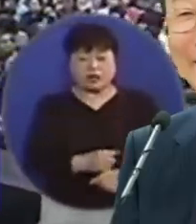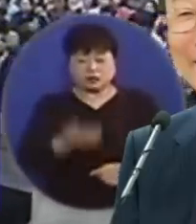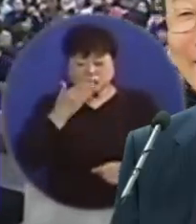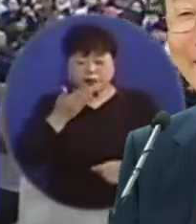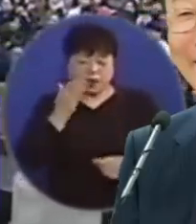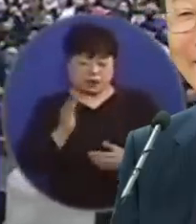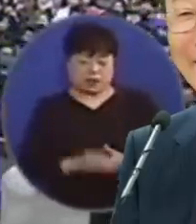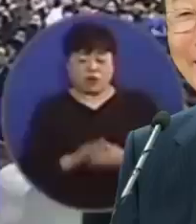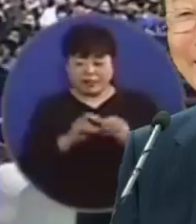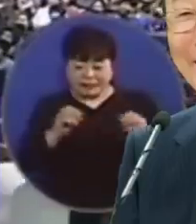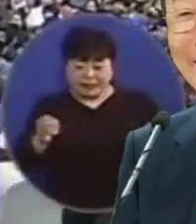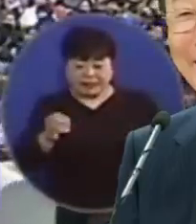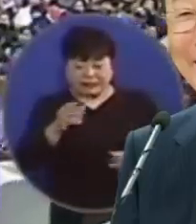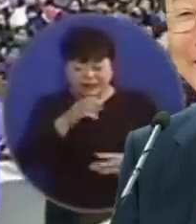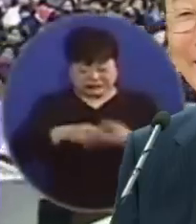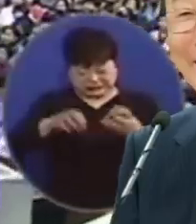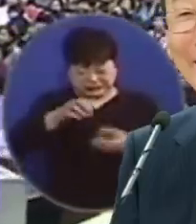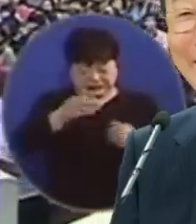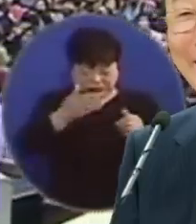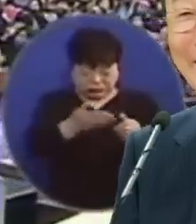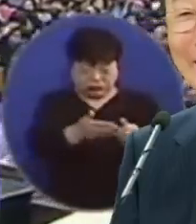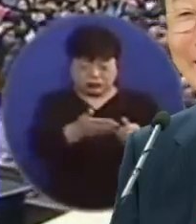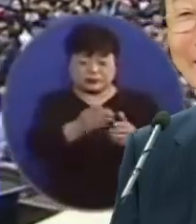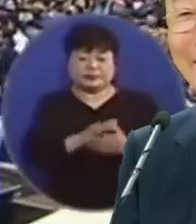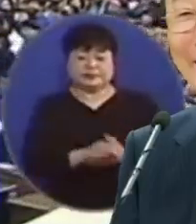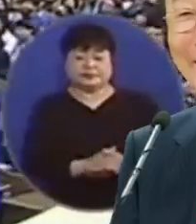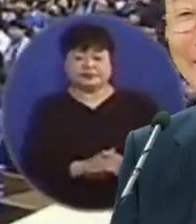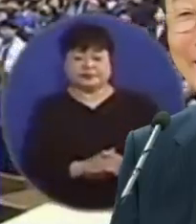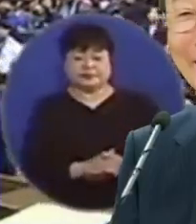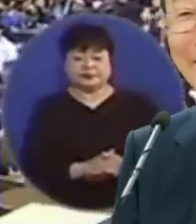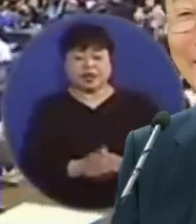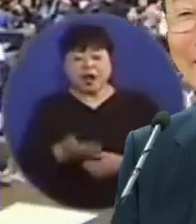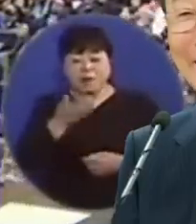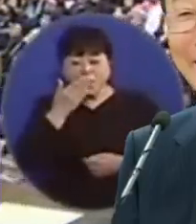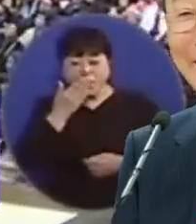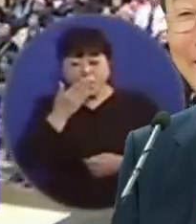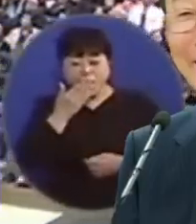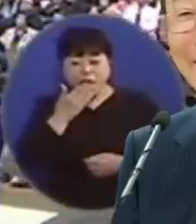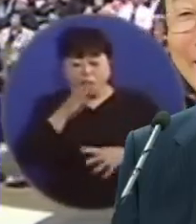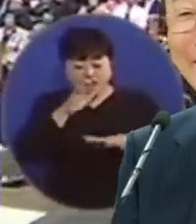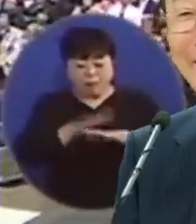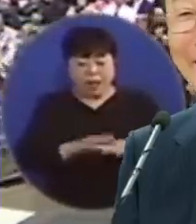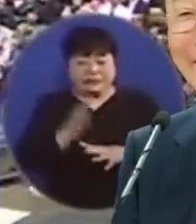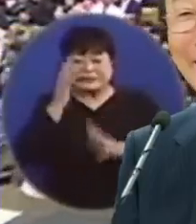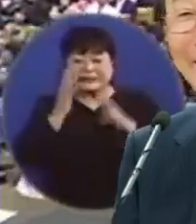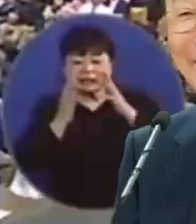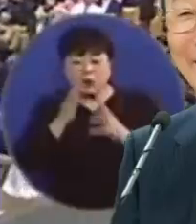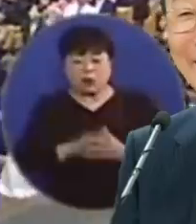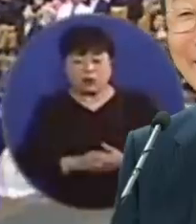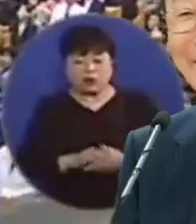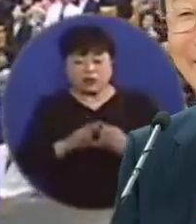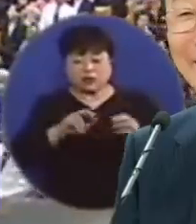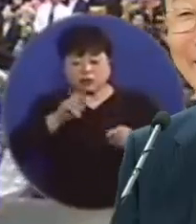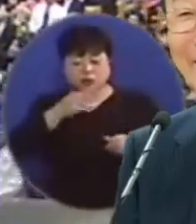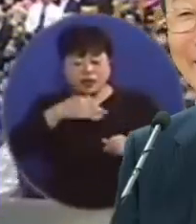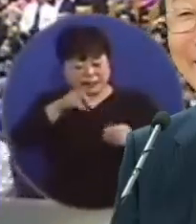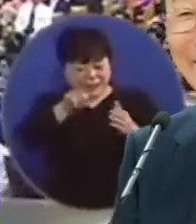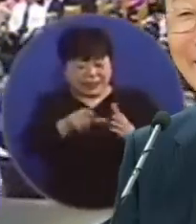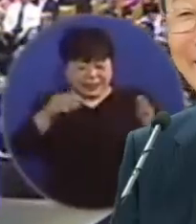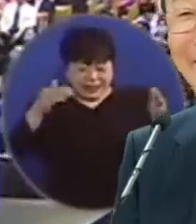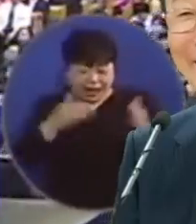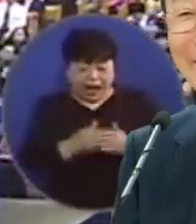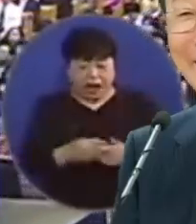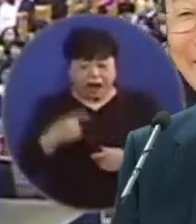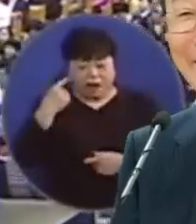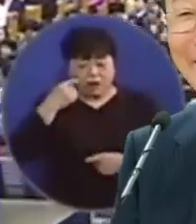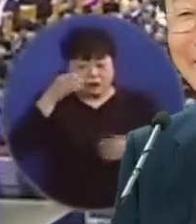먹으리라. 땅에 내게 가시 덤불과 은극기를 열 것이라. 내가 먹을 것은 밭의 채소인즉 내가 흙으로 돌아갈 때까지 얼굴에